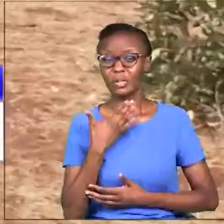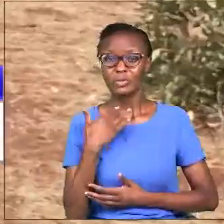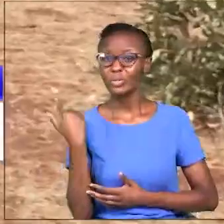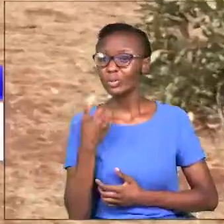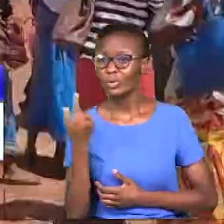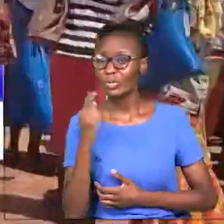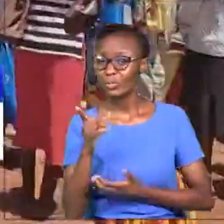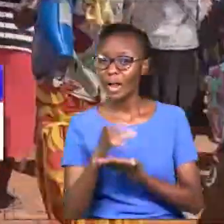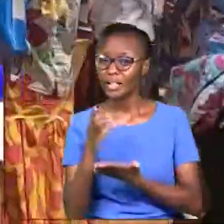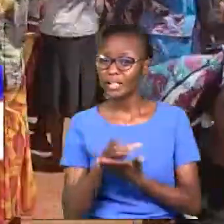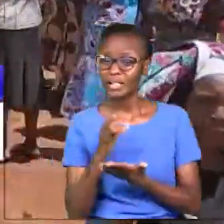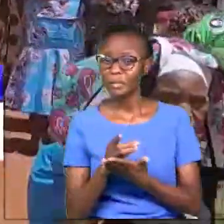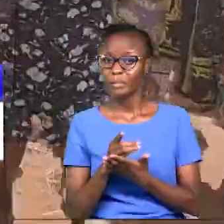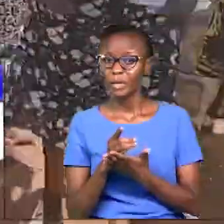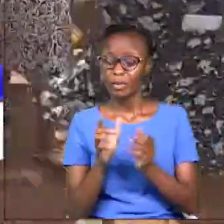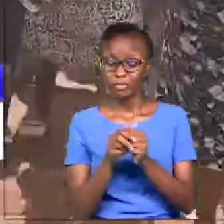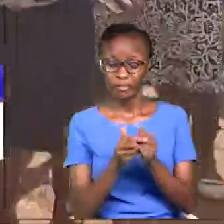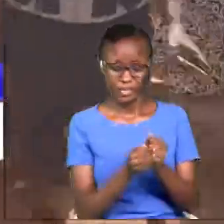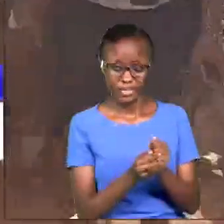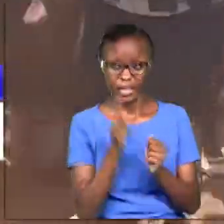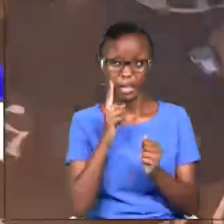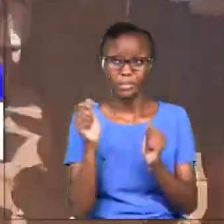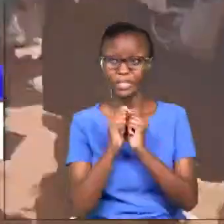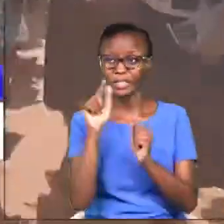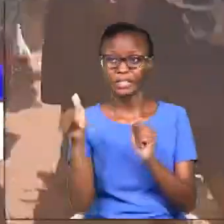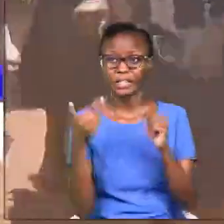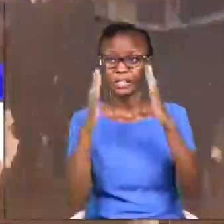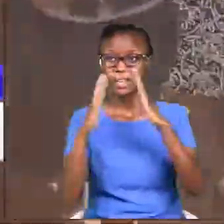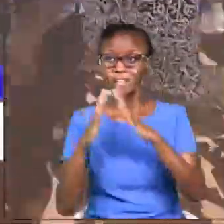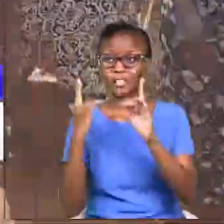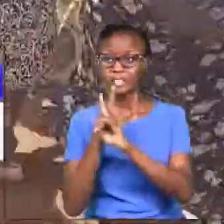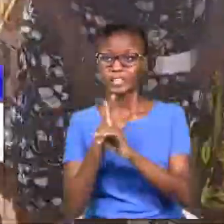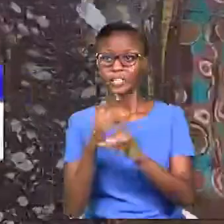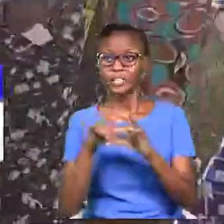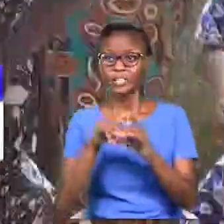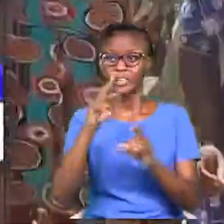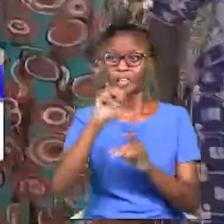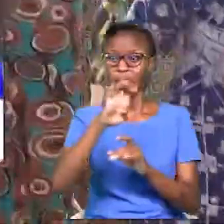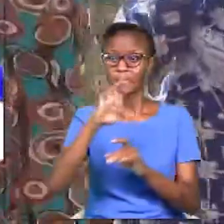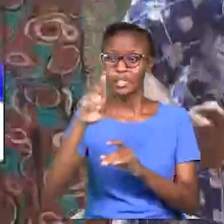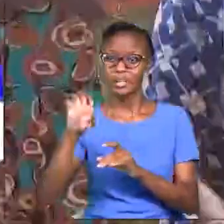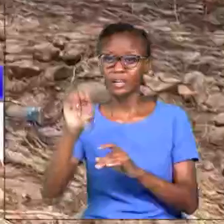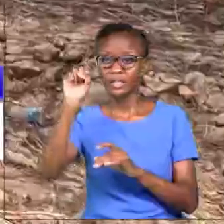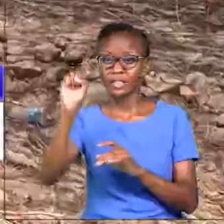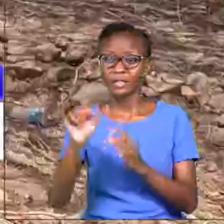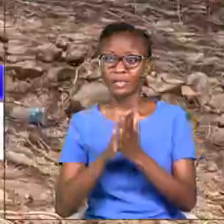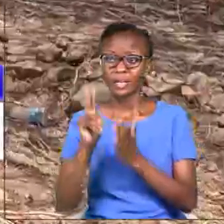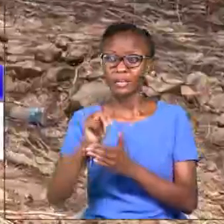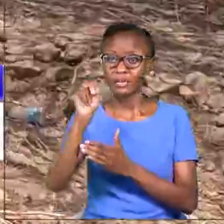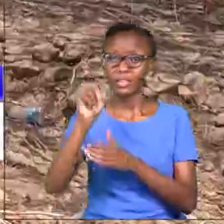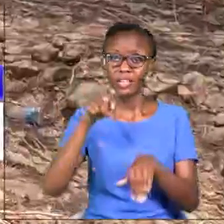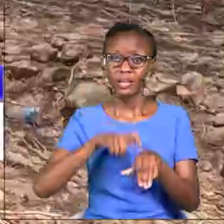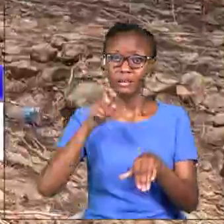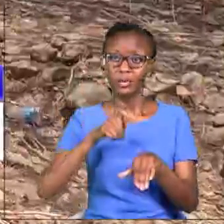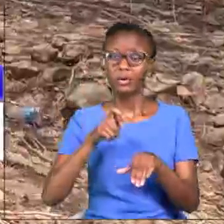watoto. Meanwhile, close to 10,000 households in Bere South and Bere North sub-counties in Embu County are in dire need of